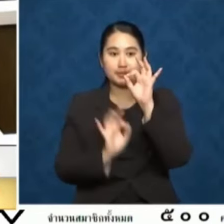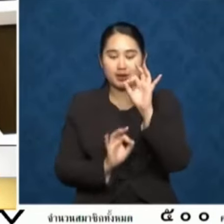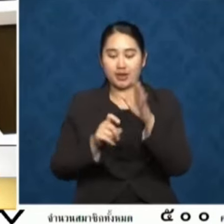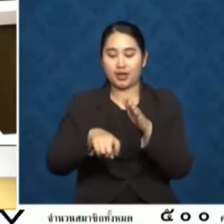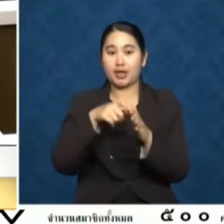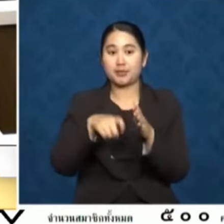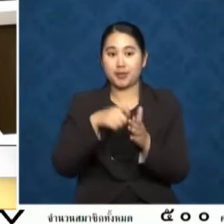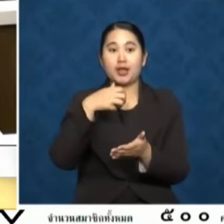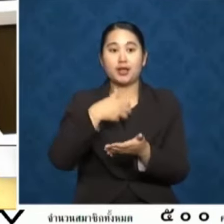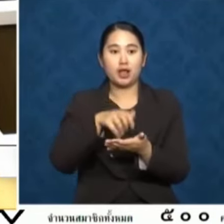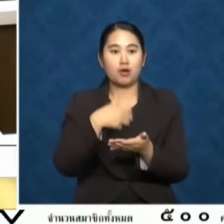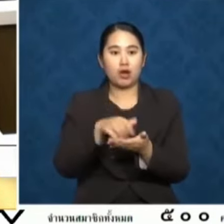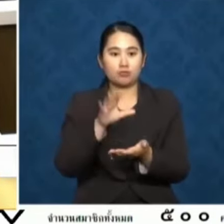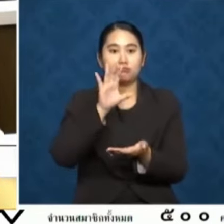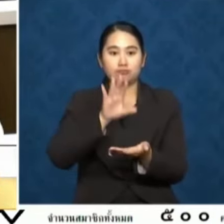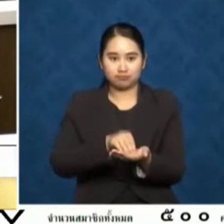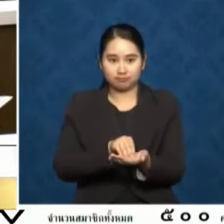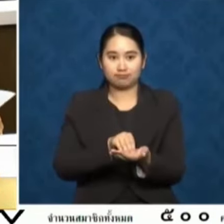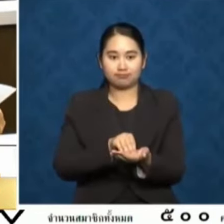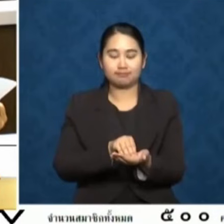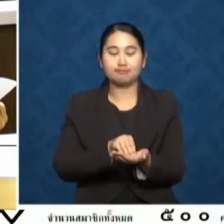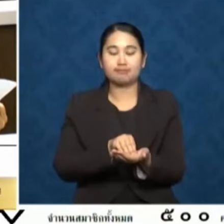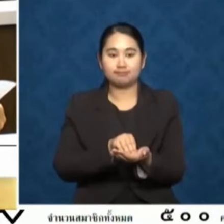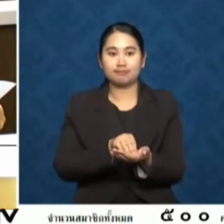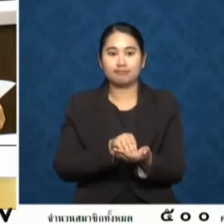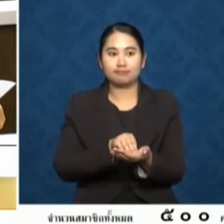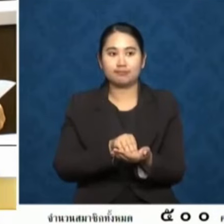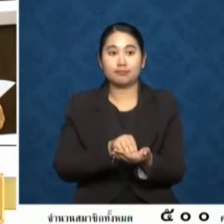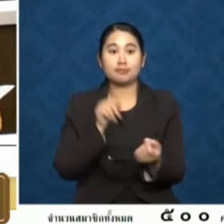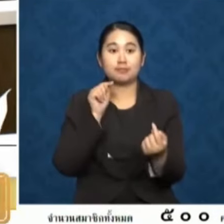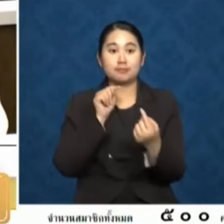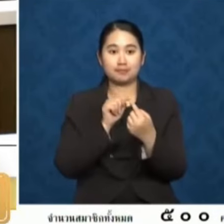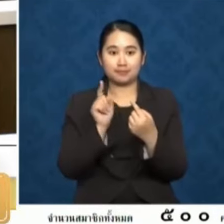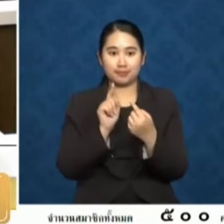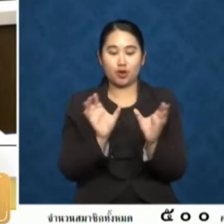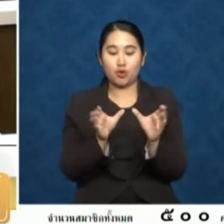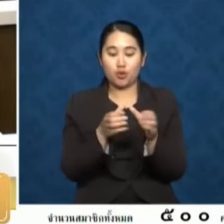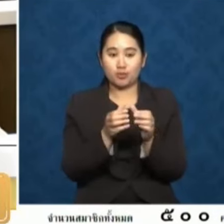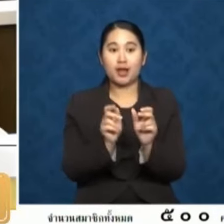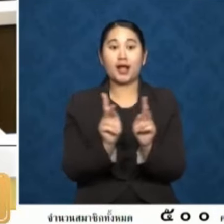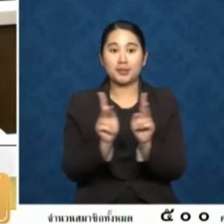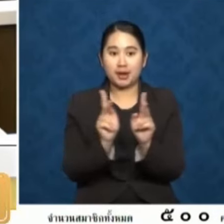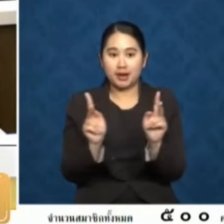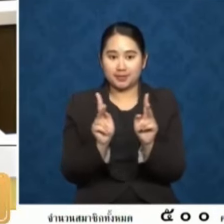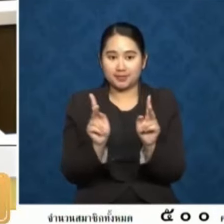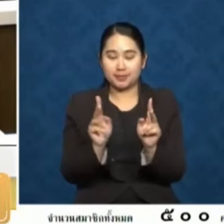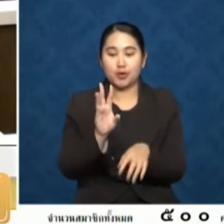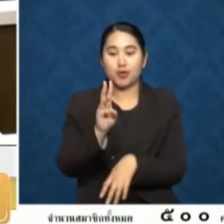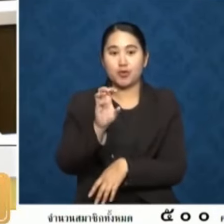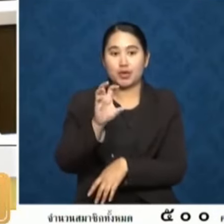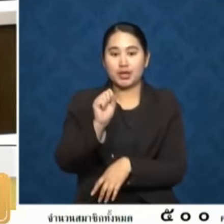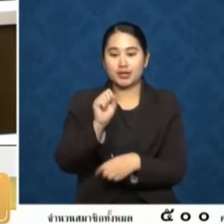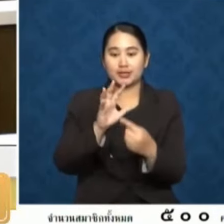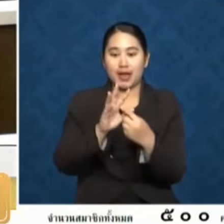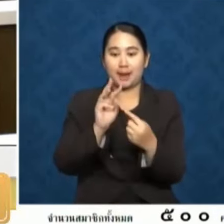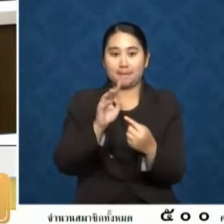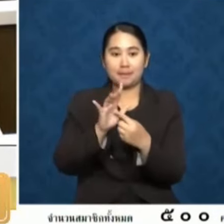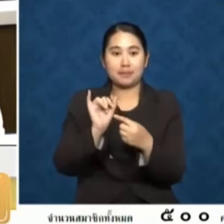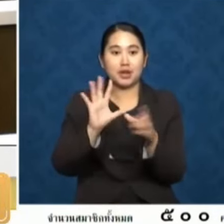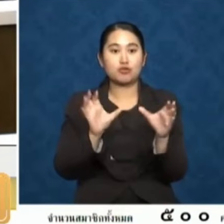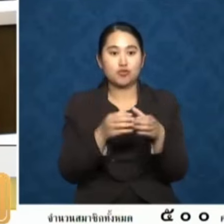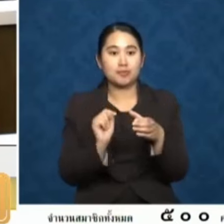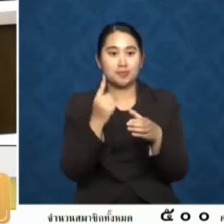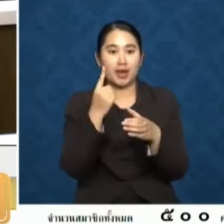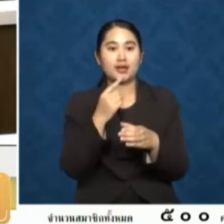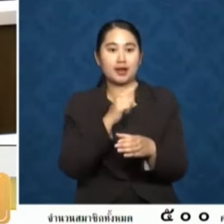ลได้บันทึกไว้ในสภาแห่งนี้เพื่อที่จะให้กรรมธิการวิสามัญที่จะเกิดขึ้นในการทำก